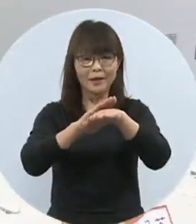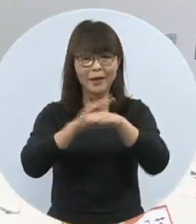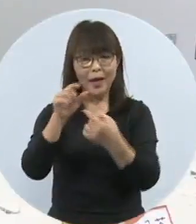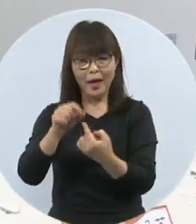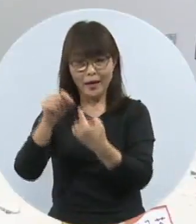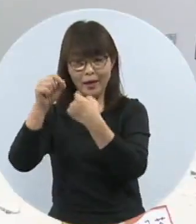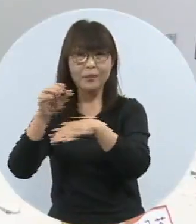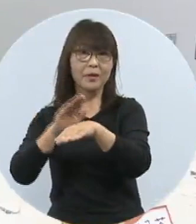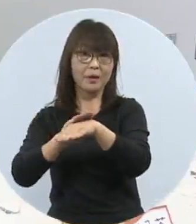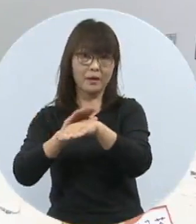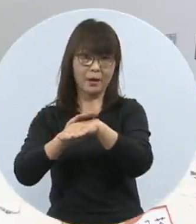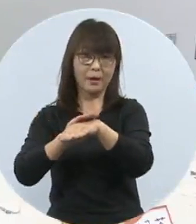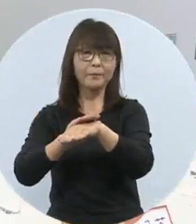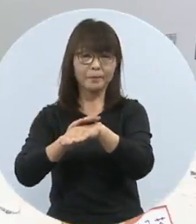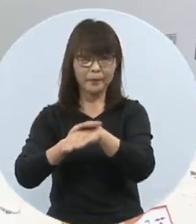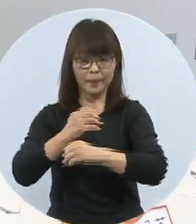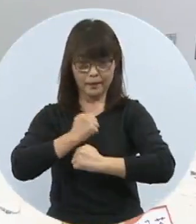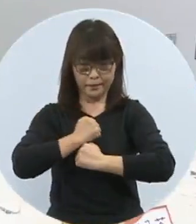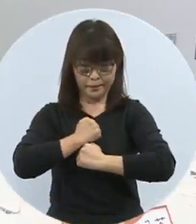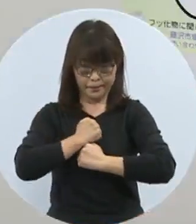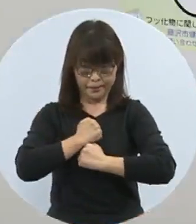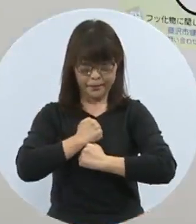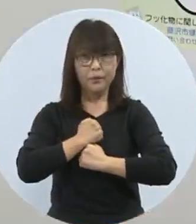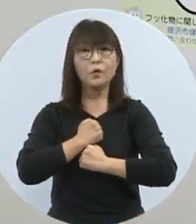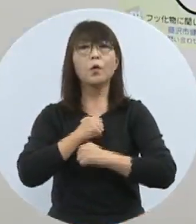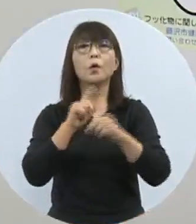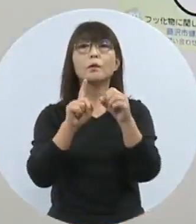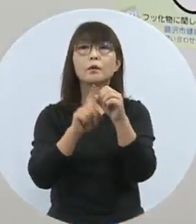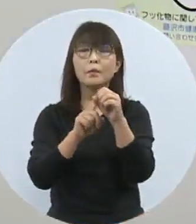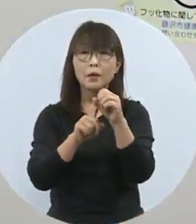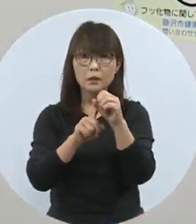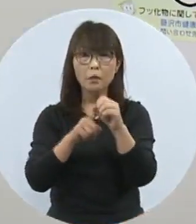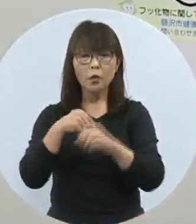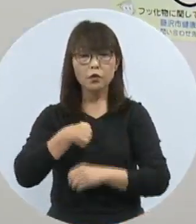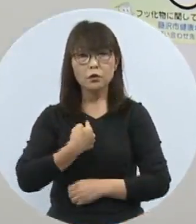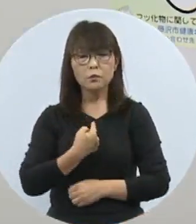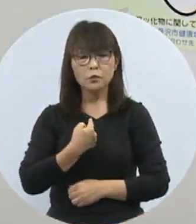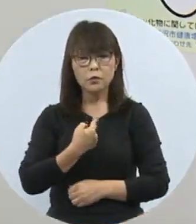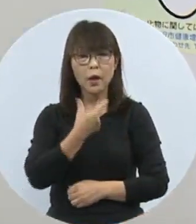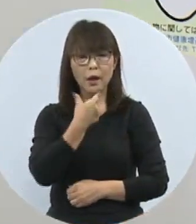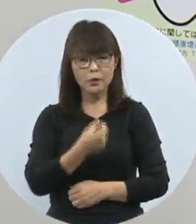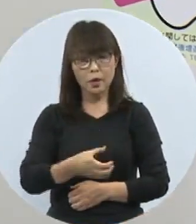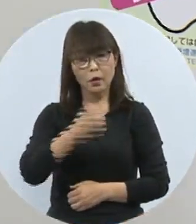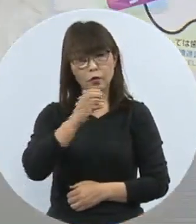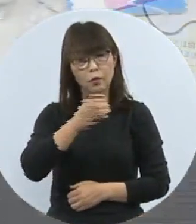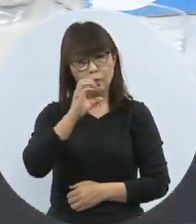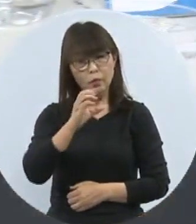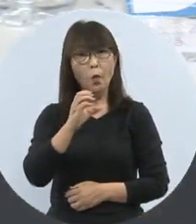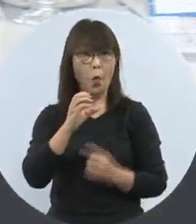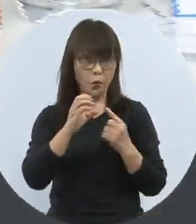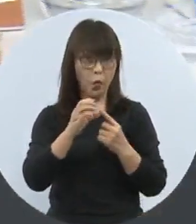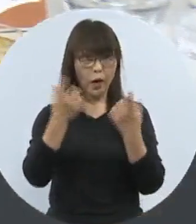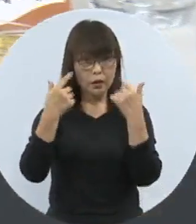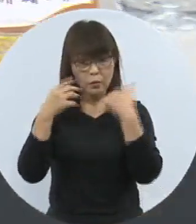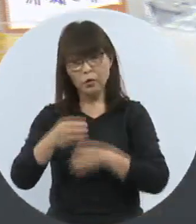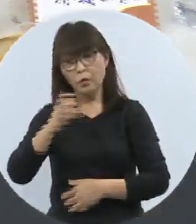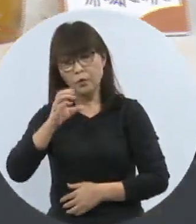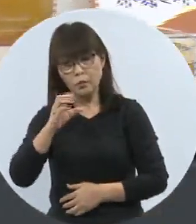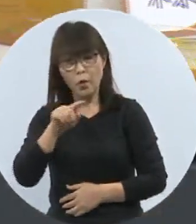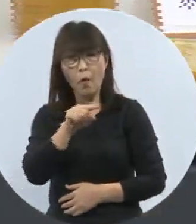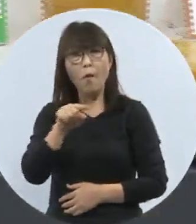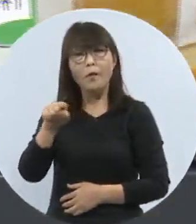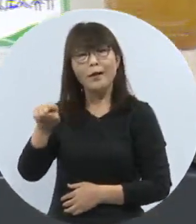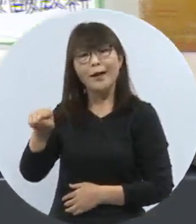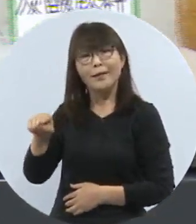選び方のところで気をつけるためにも、自分たちが好きな飲み物とか、普段よく飲んでいるような飲み